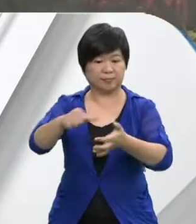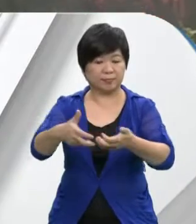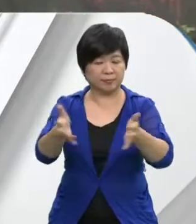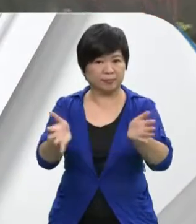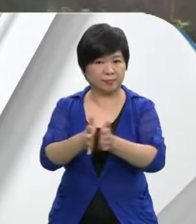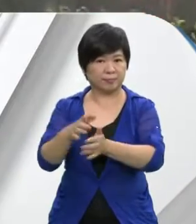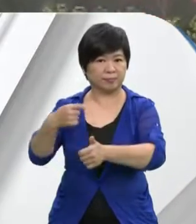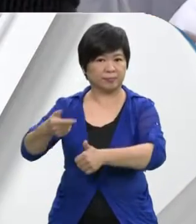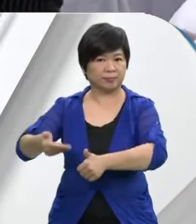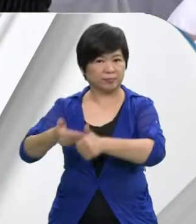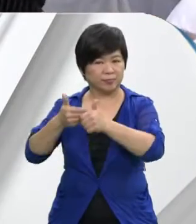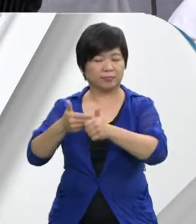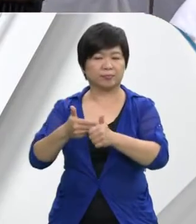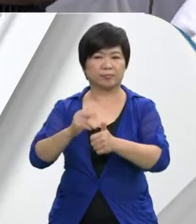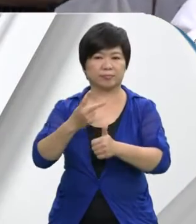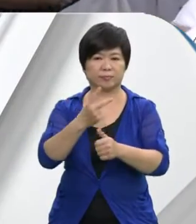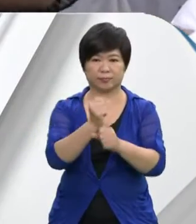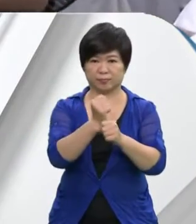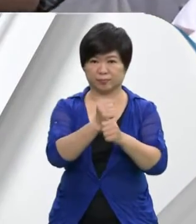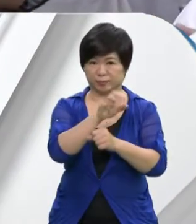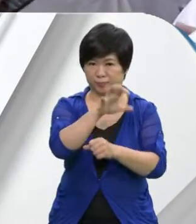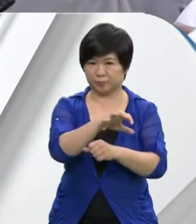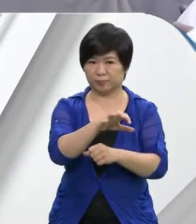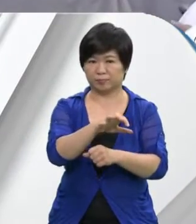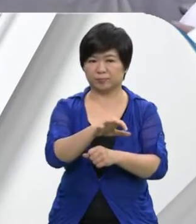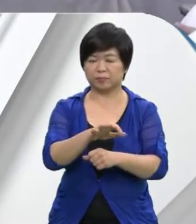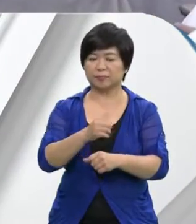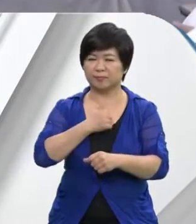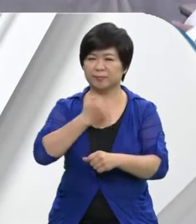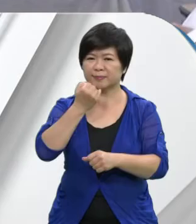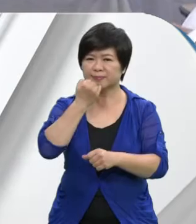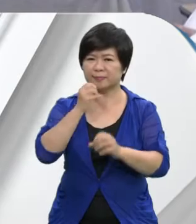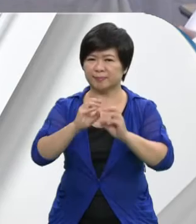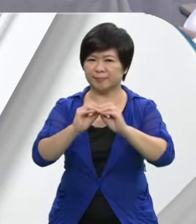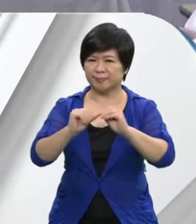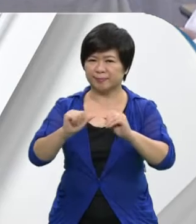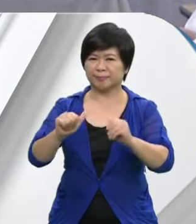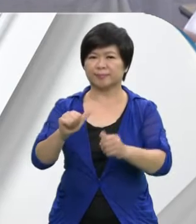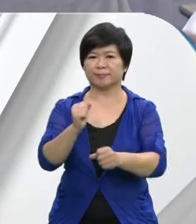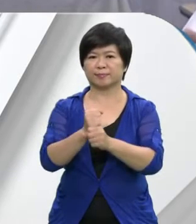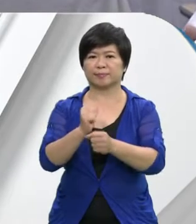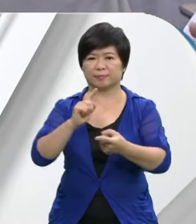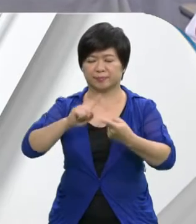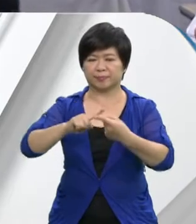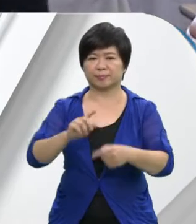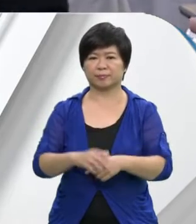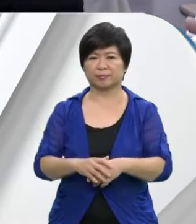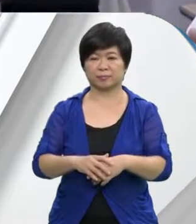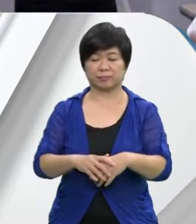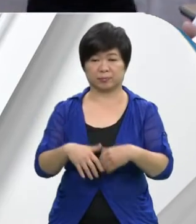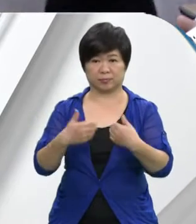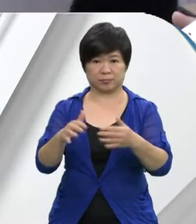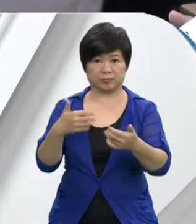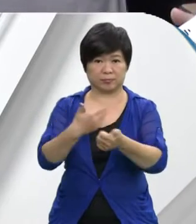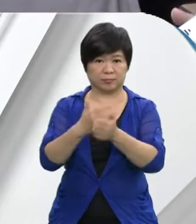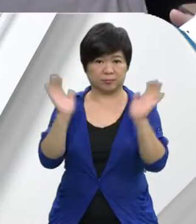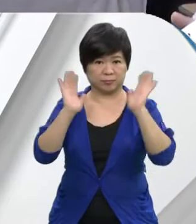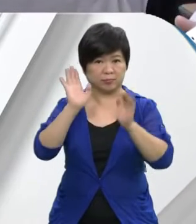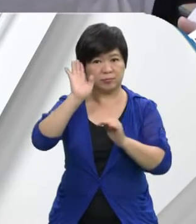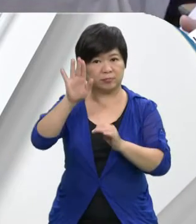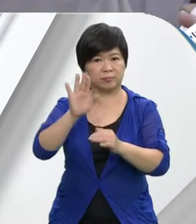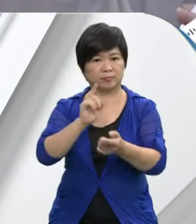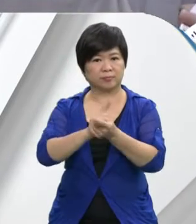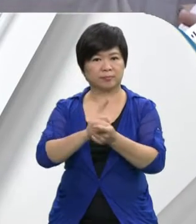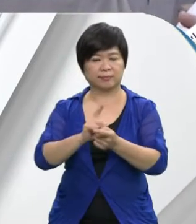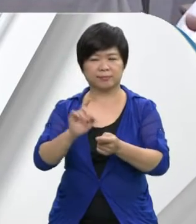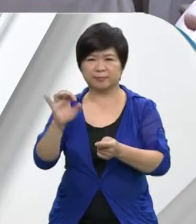教育端或者应用端，它才可以真正深化在土地里面。那这样的深化其实不会让孩子未来在面对价